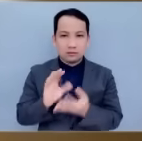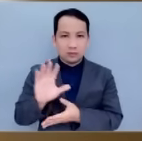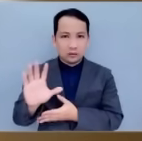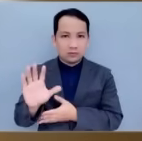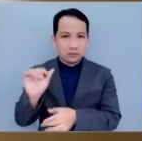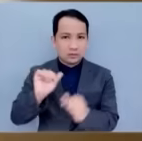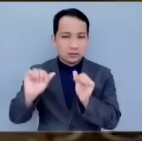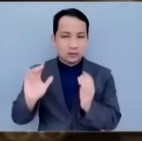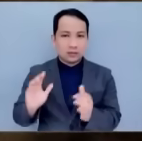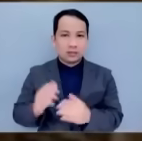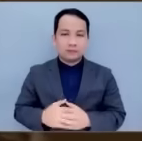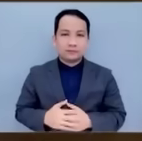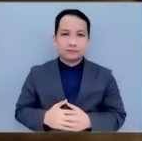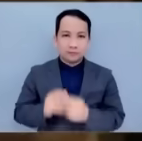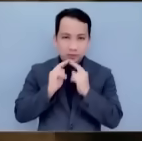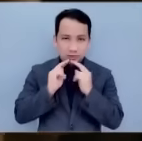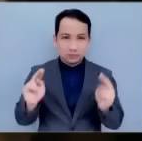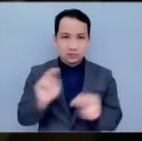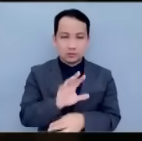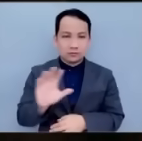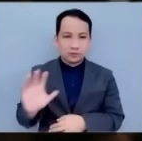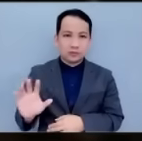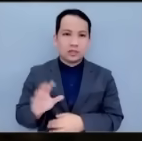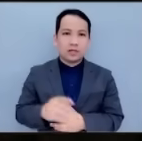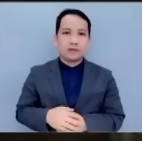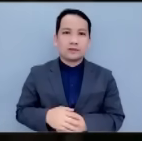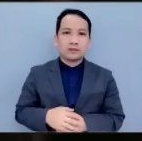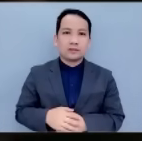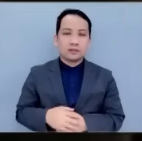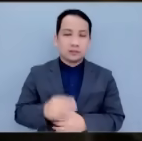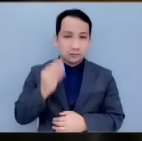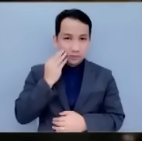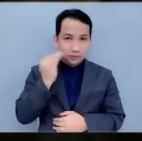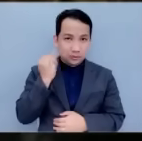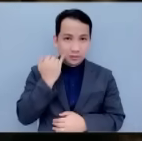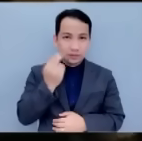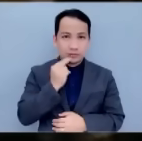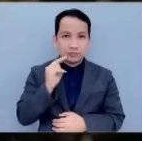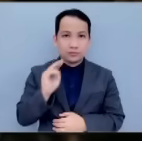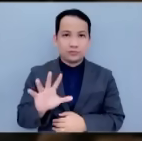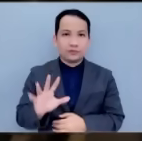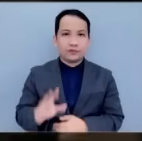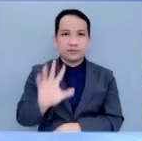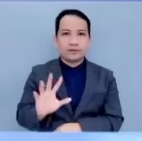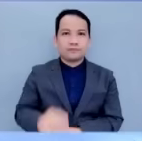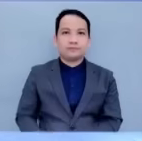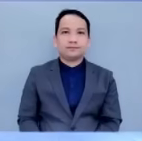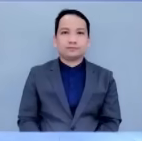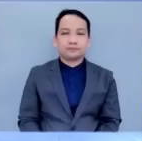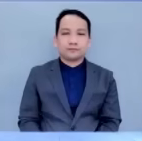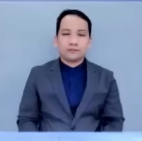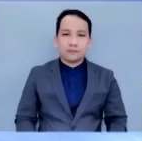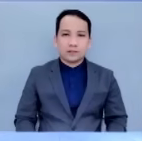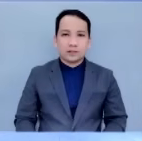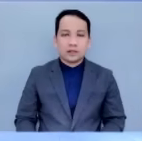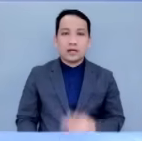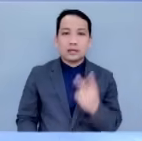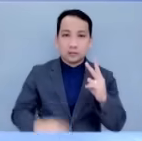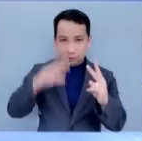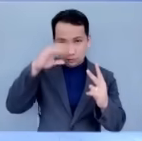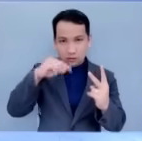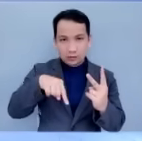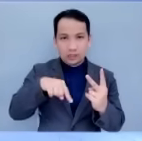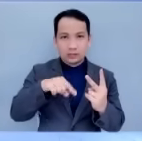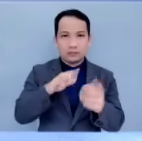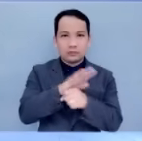aktres. Nagbabalita mula sa Frontline, MJ Marfuri, News 5. Dalawang lalaki naman ang